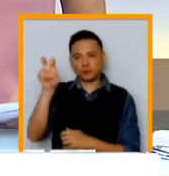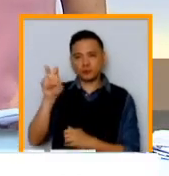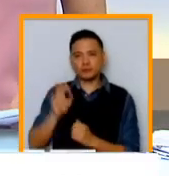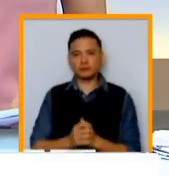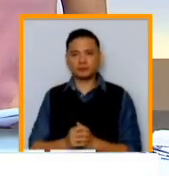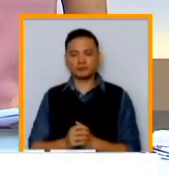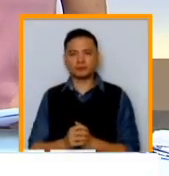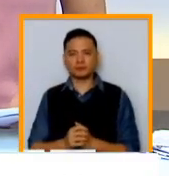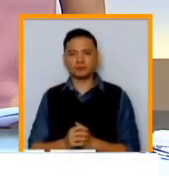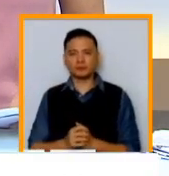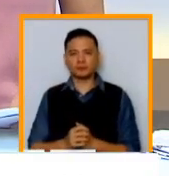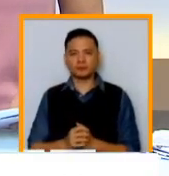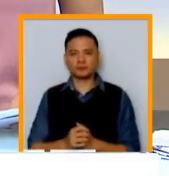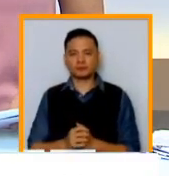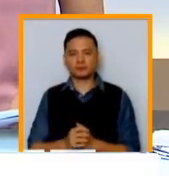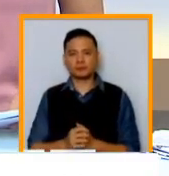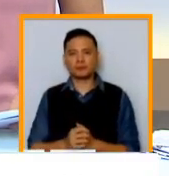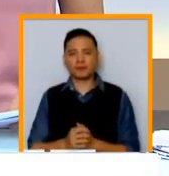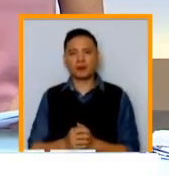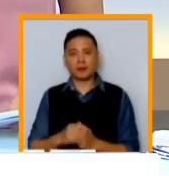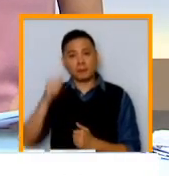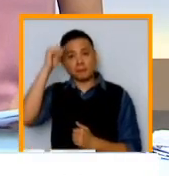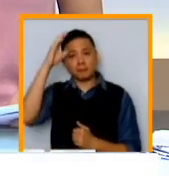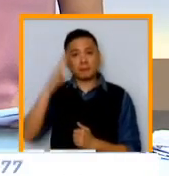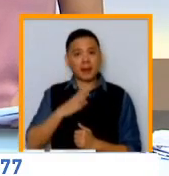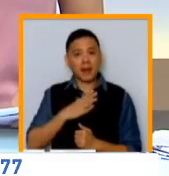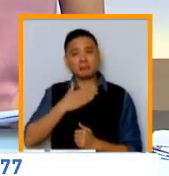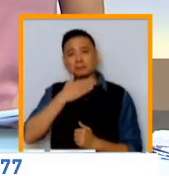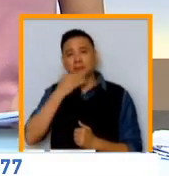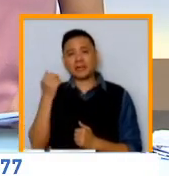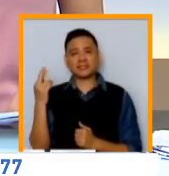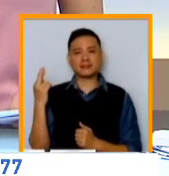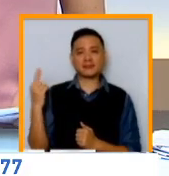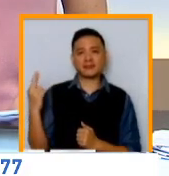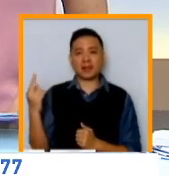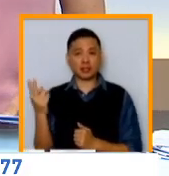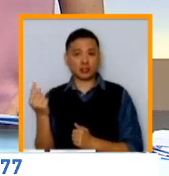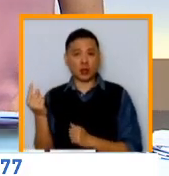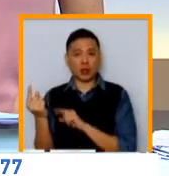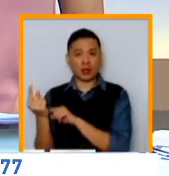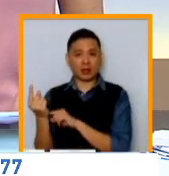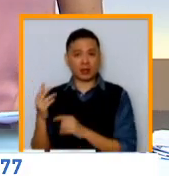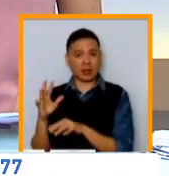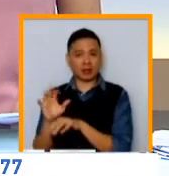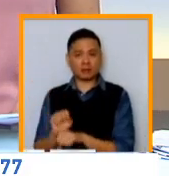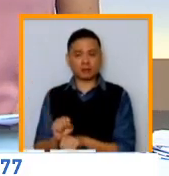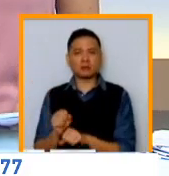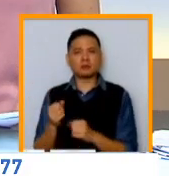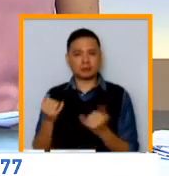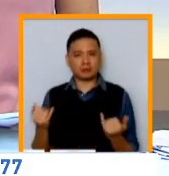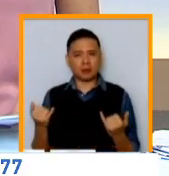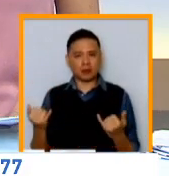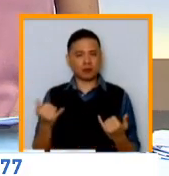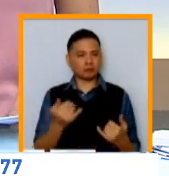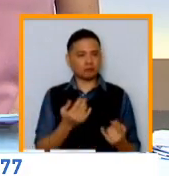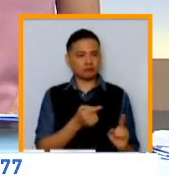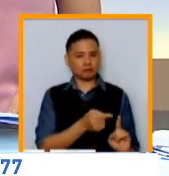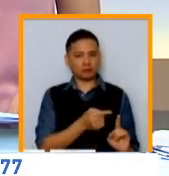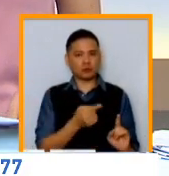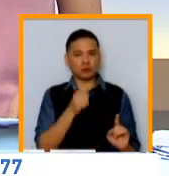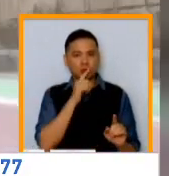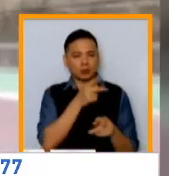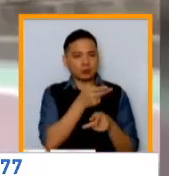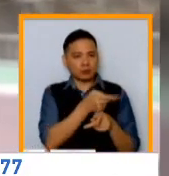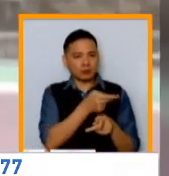Bukod sa pagiging man's best friend, taga-sugpo na rin ng krimen si Bantay. Yan ang ibinida ng real-life Paw Patrol sa Tokyo,